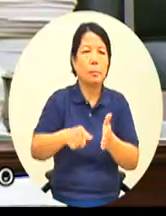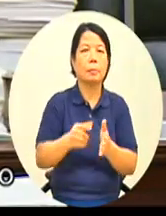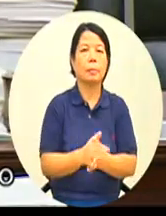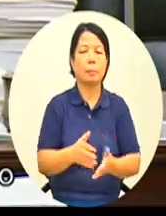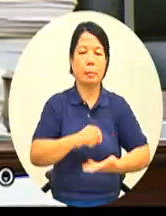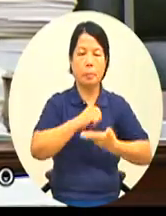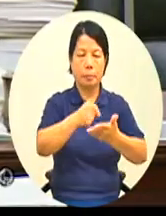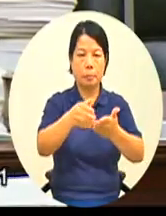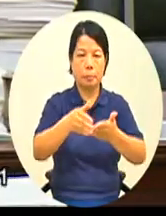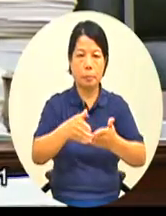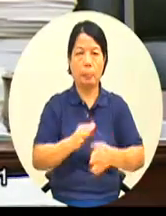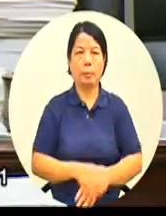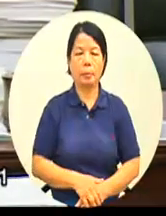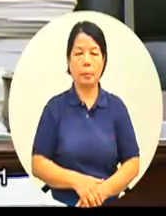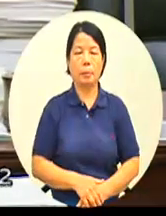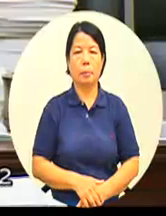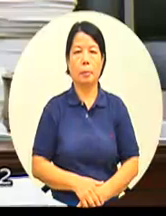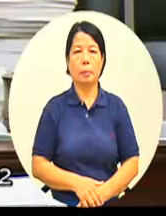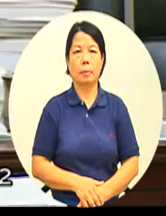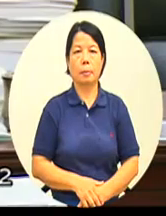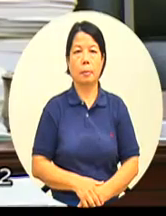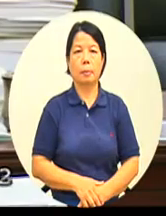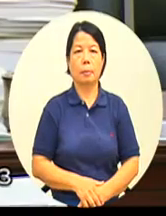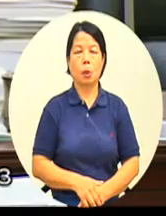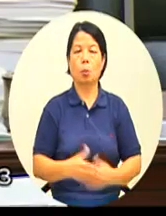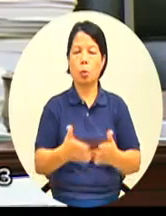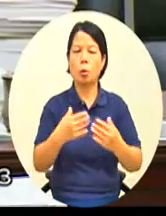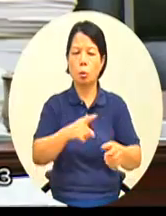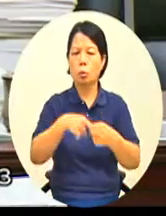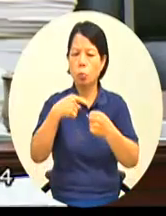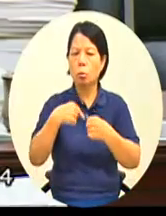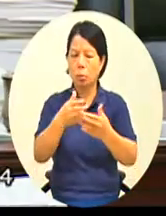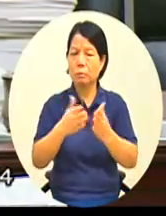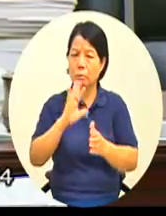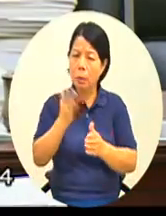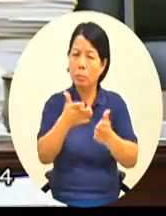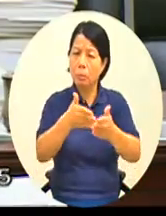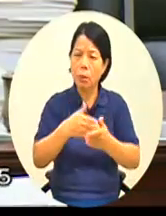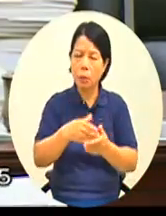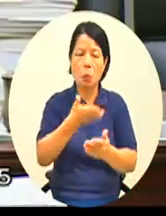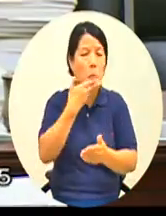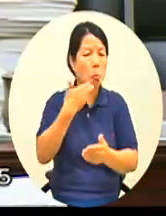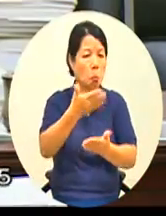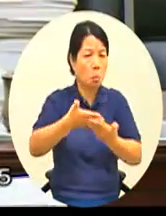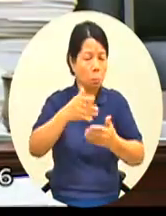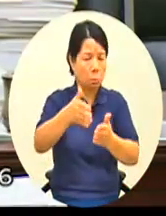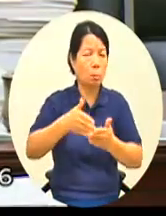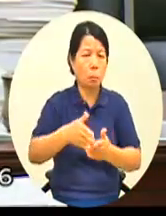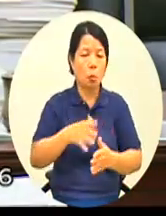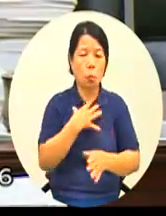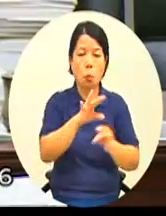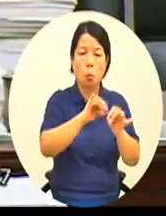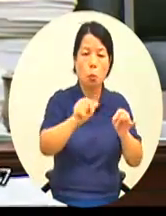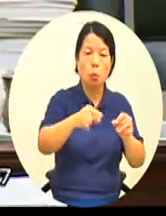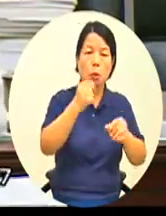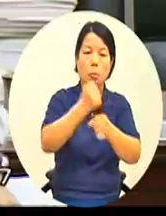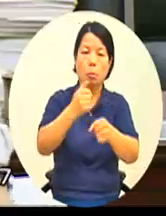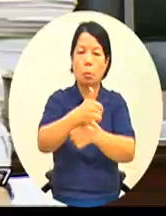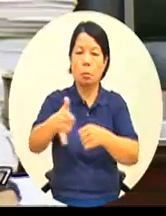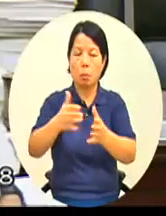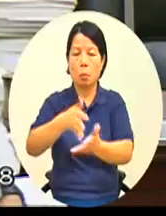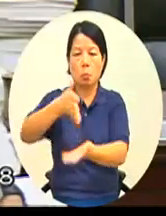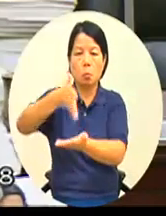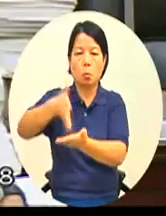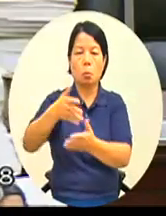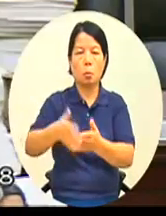够 balance、不要说赚钱了，能够 balance， 最主要是成本，人力跟土地建物是最